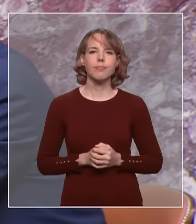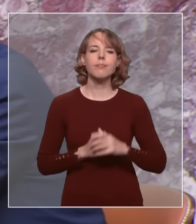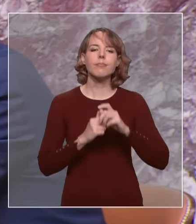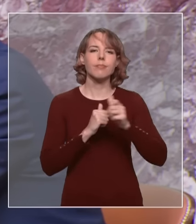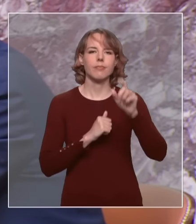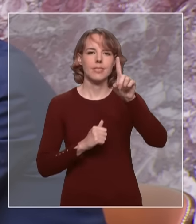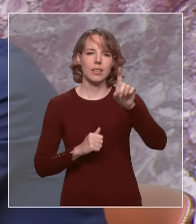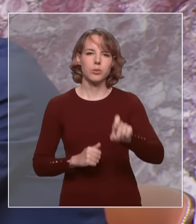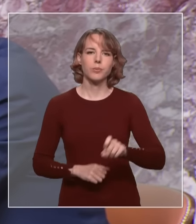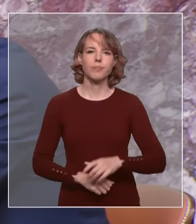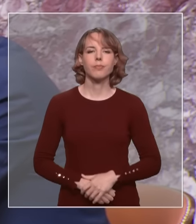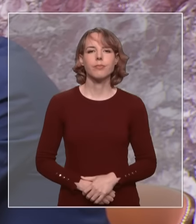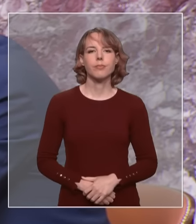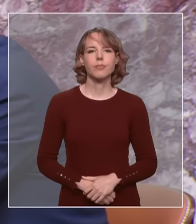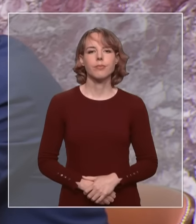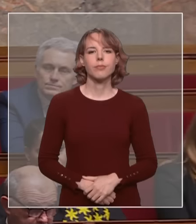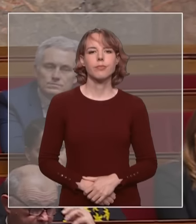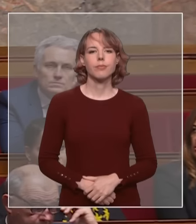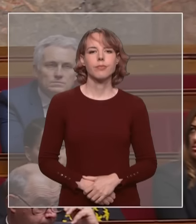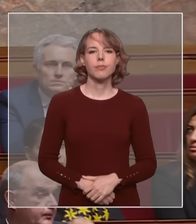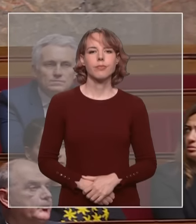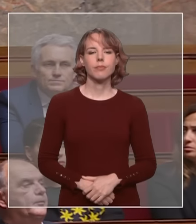pour le groupe Lyot.